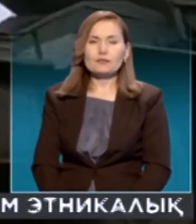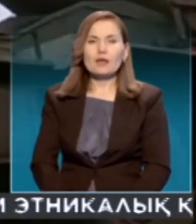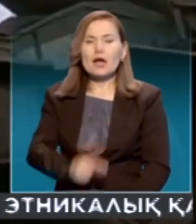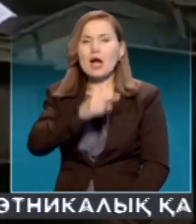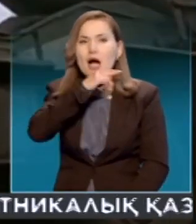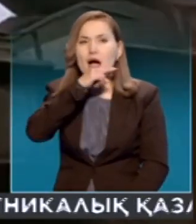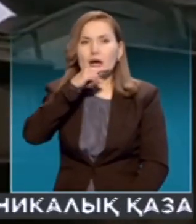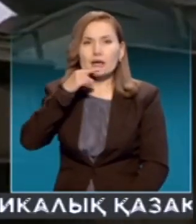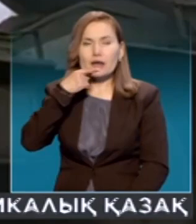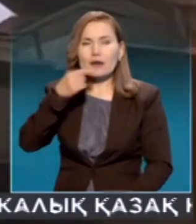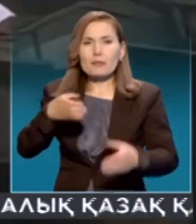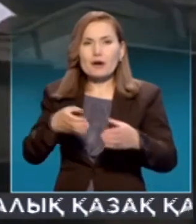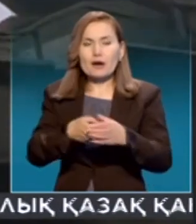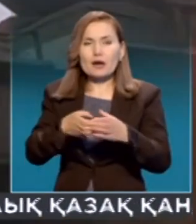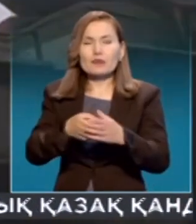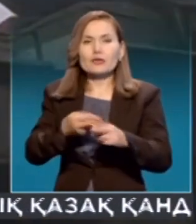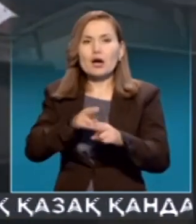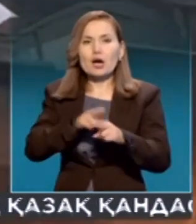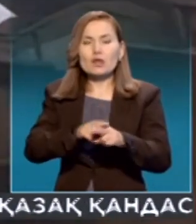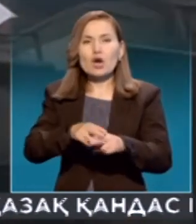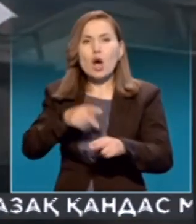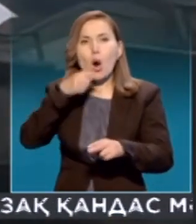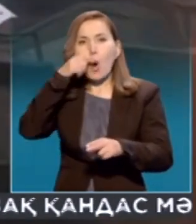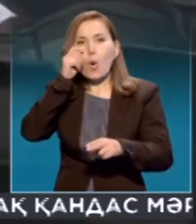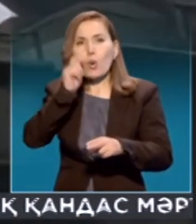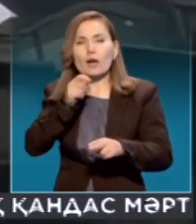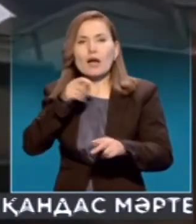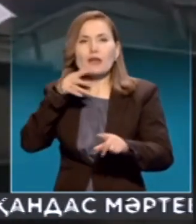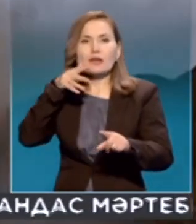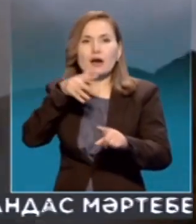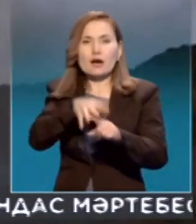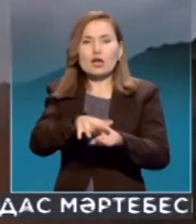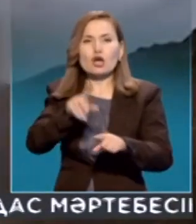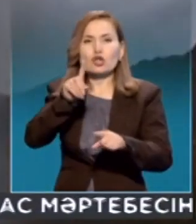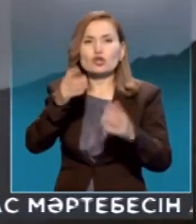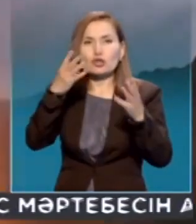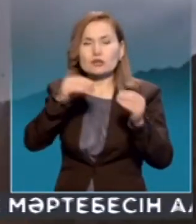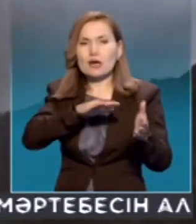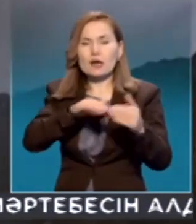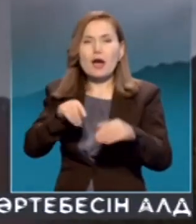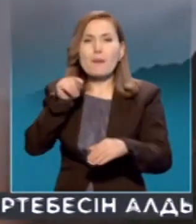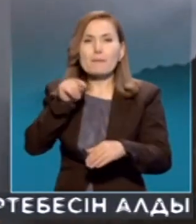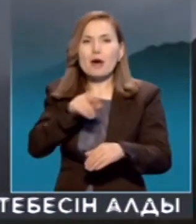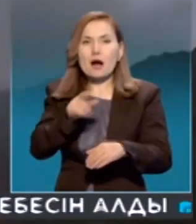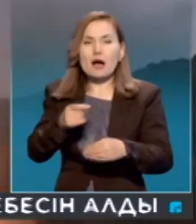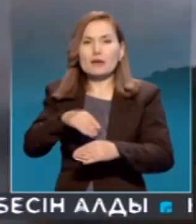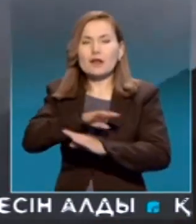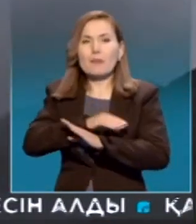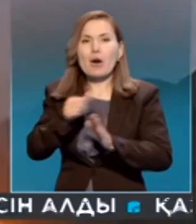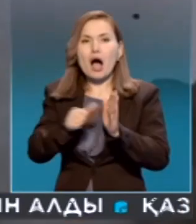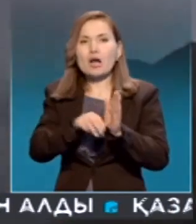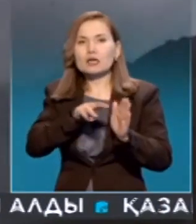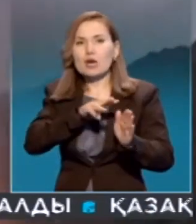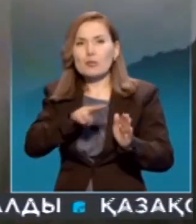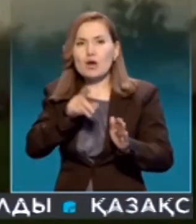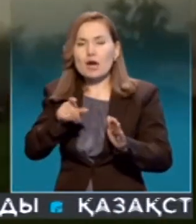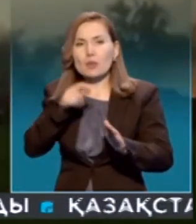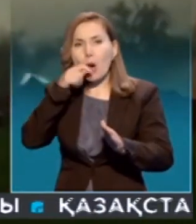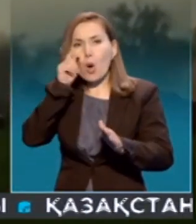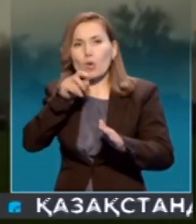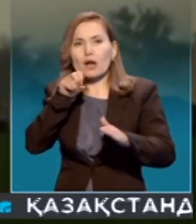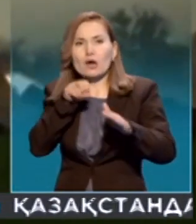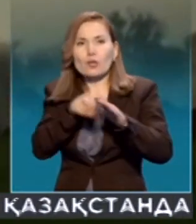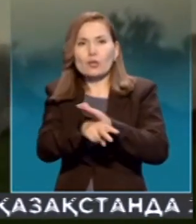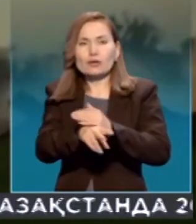Ресей армиясының Украинаға енгеніне 100 күн толып отыр. Осы уақыт ішінде мыңдаған адам қаза тауып, 6 миллионнан астамы шетелге босып кетті.